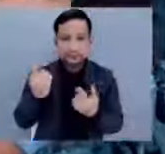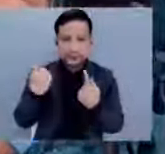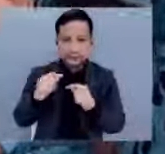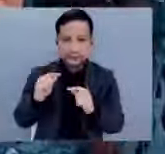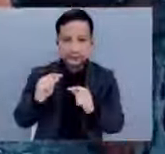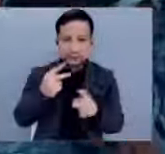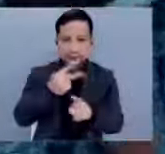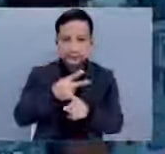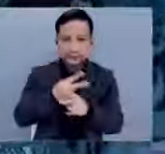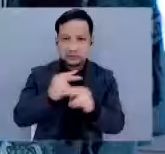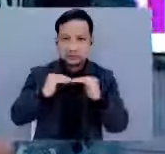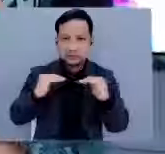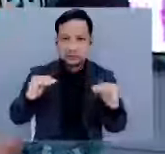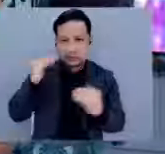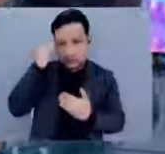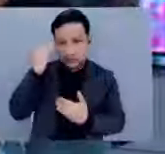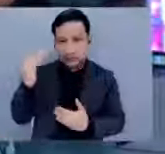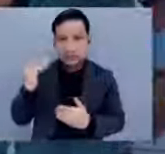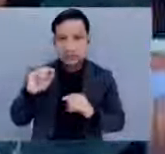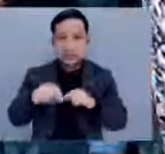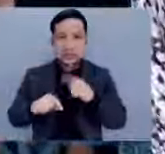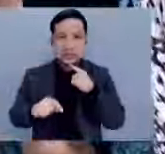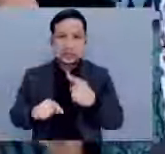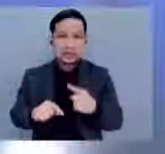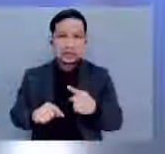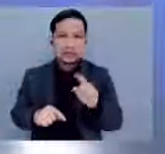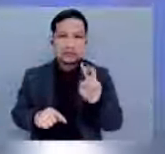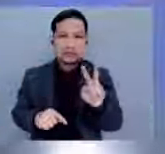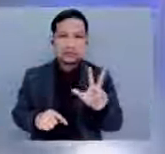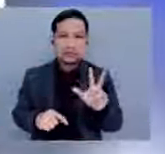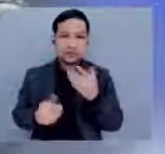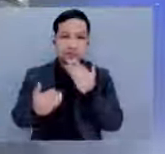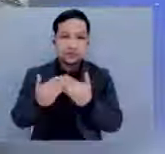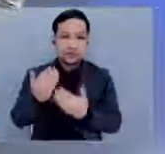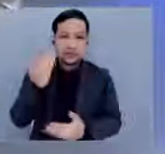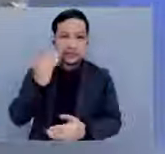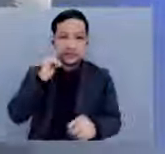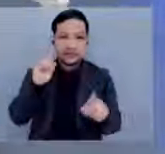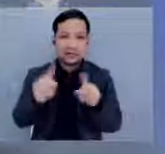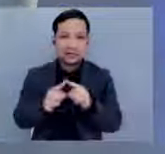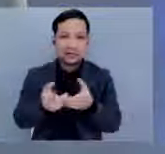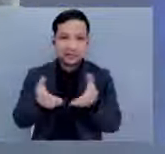Subukan natin pantayan. Okay, pantayan natin sila. 1, 2, 3. Good morning, mga